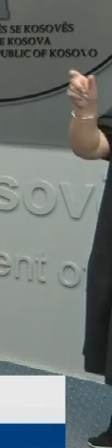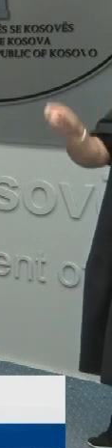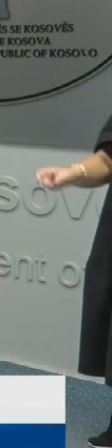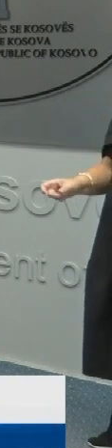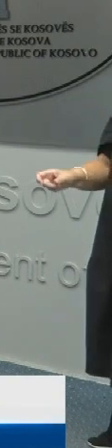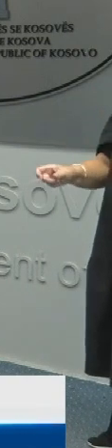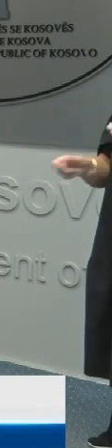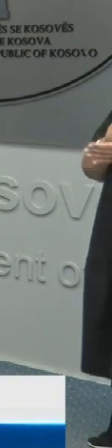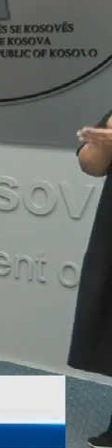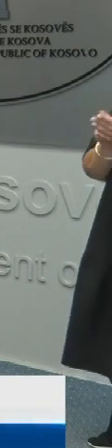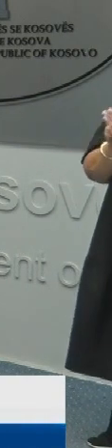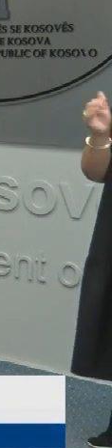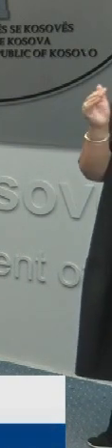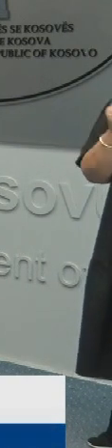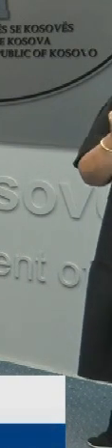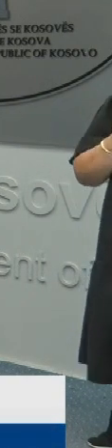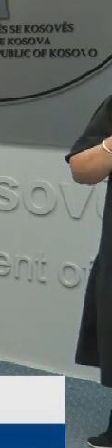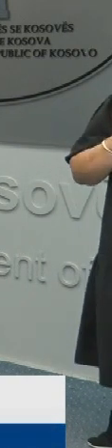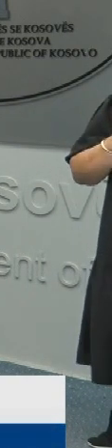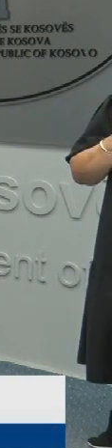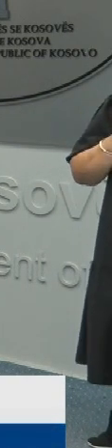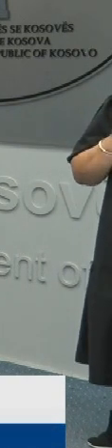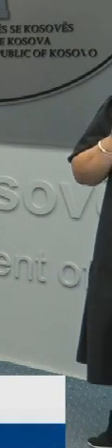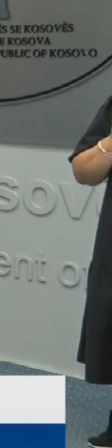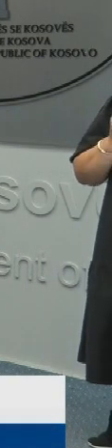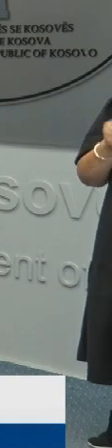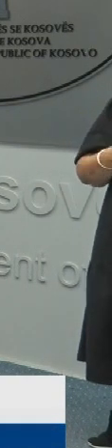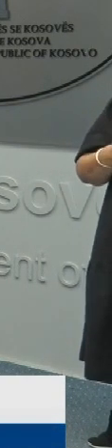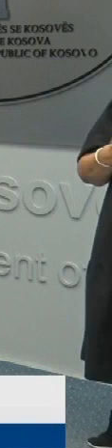përshtatshme edhe për ata në muajin gusht.